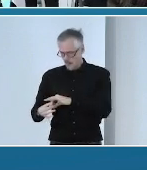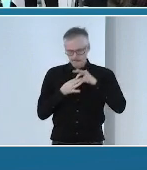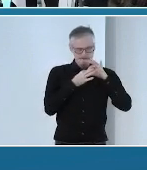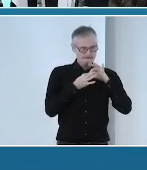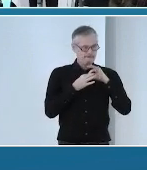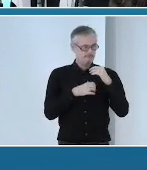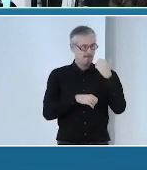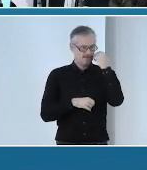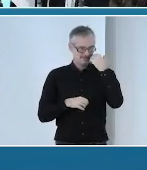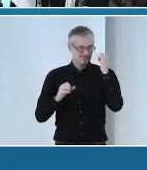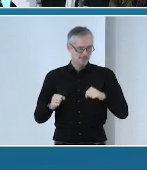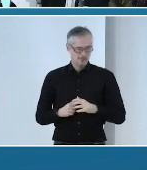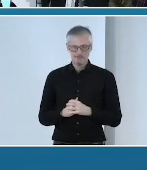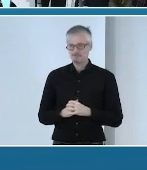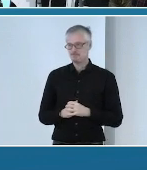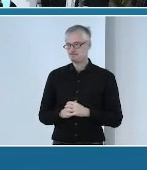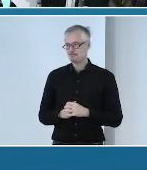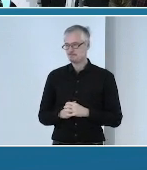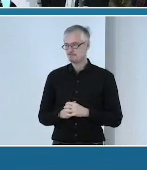connecté là. Et